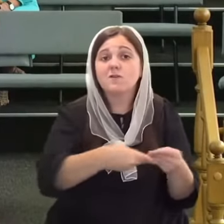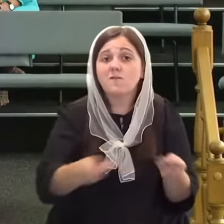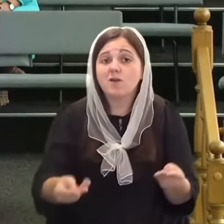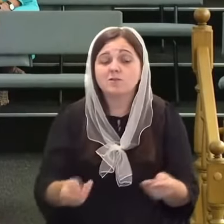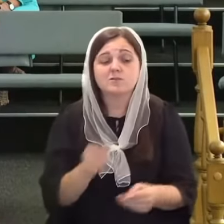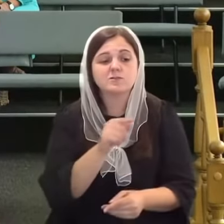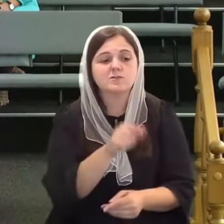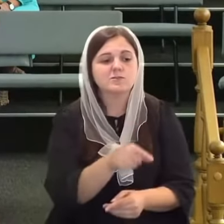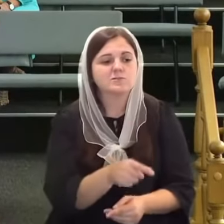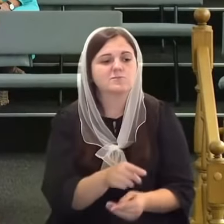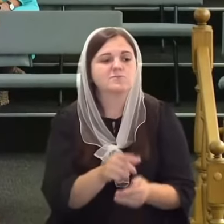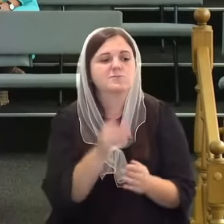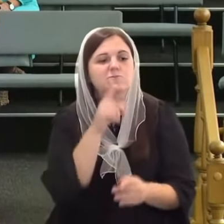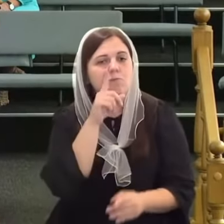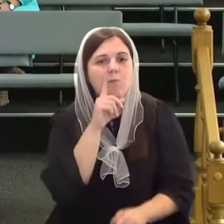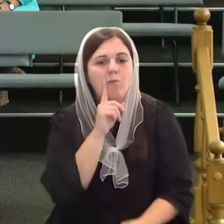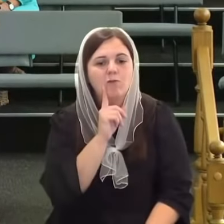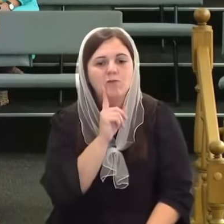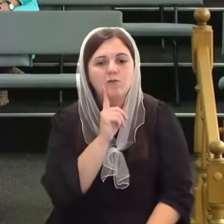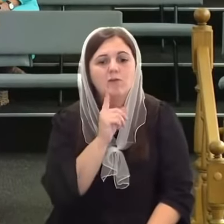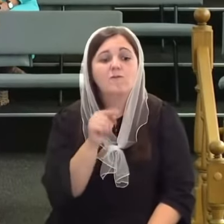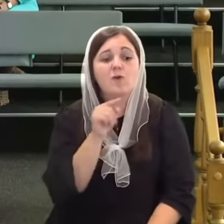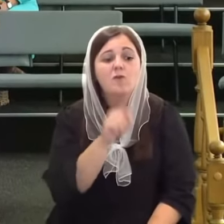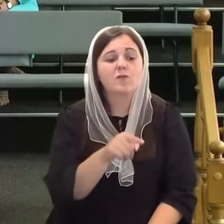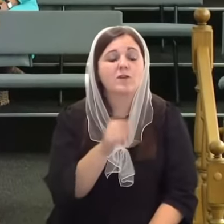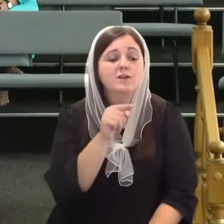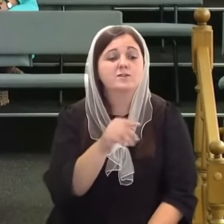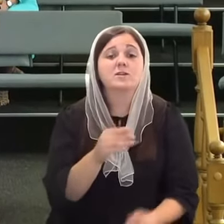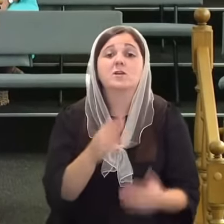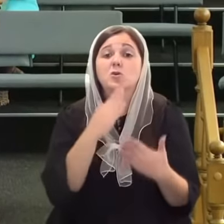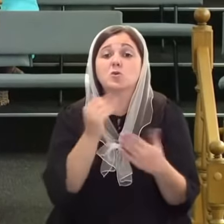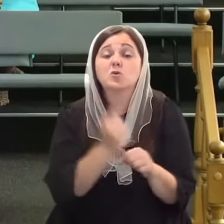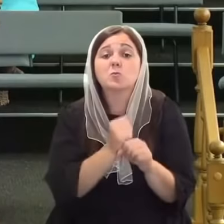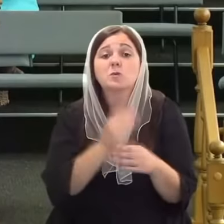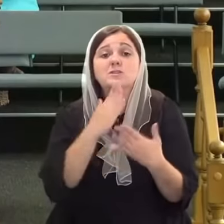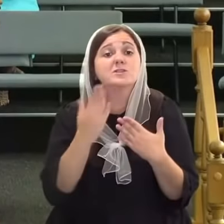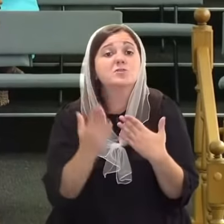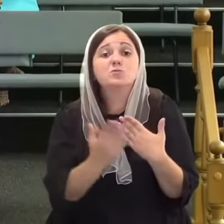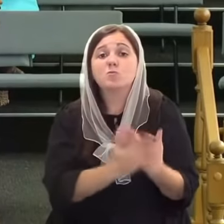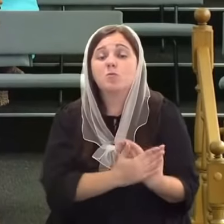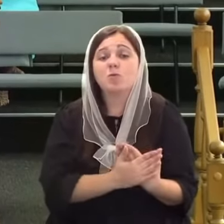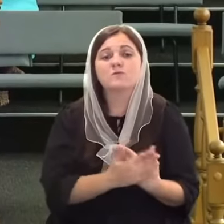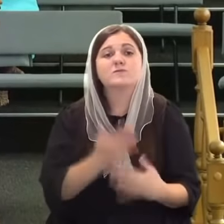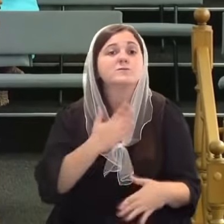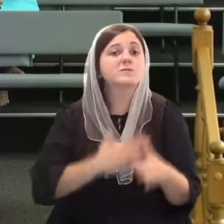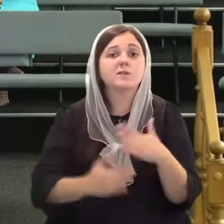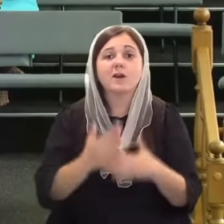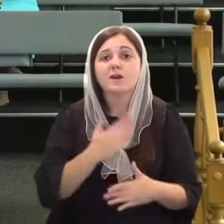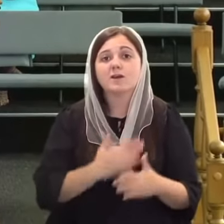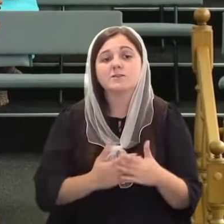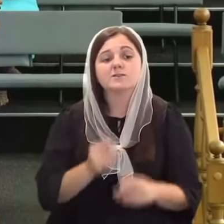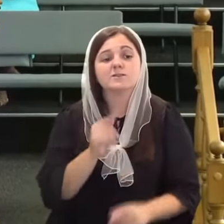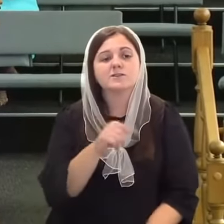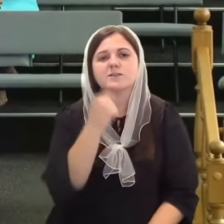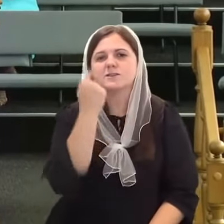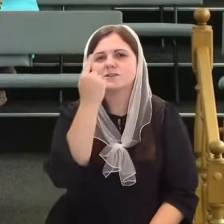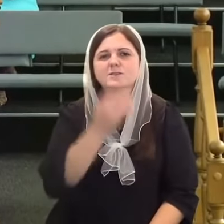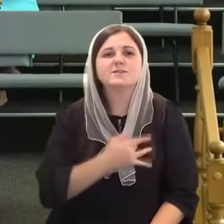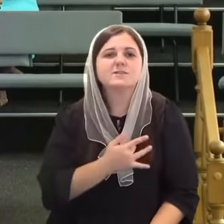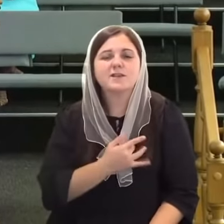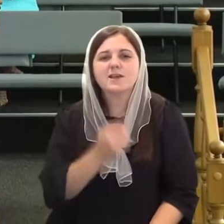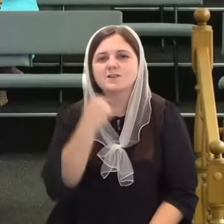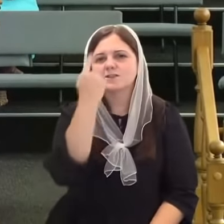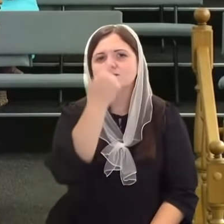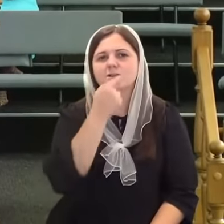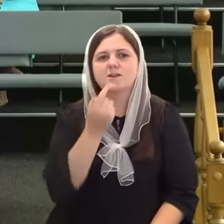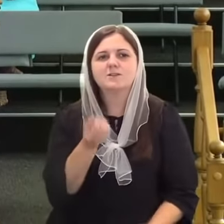которые она принесла с собой. Она делала это с любовью, она делала это с радостью. С ее сердца, с